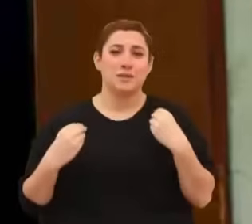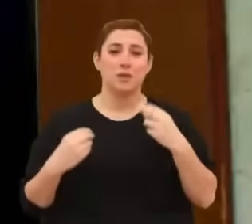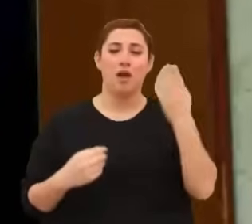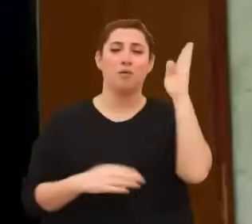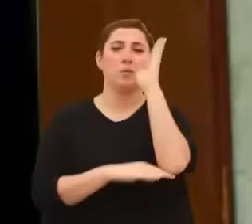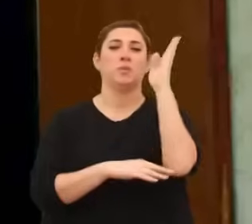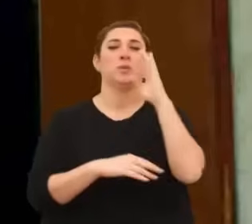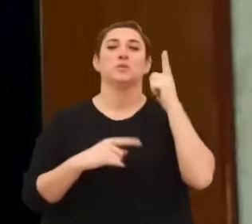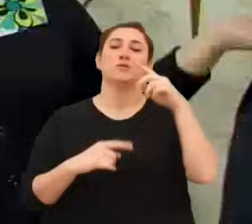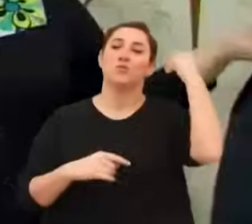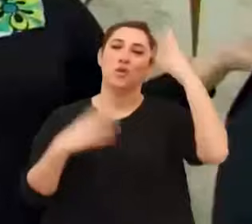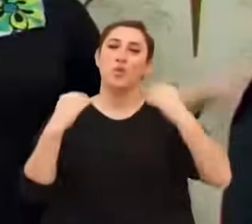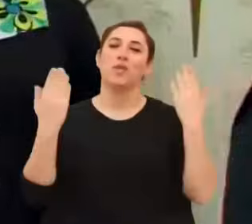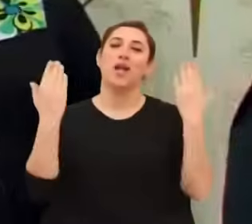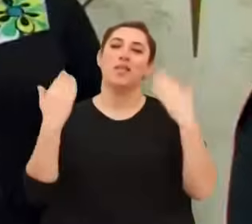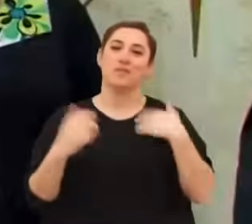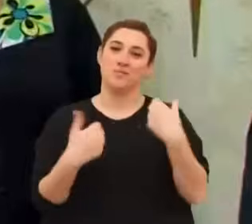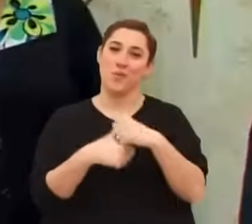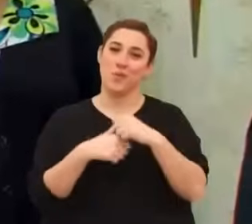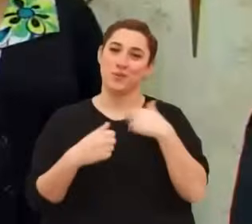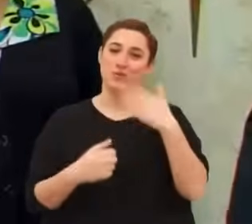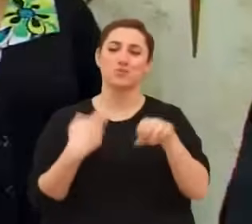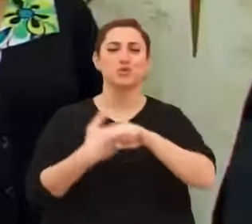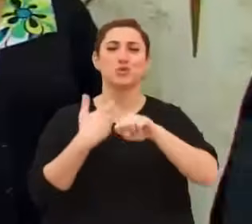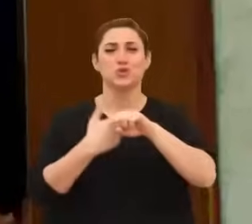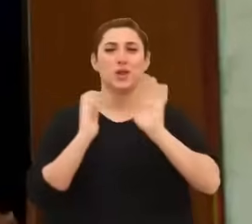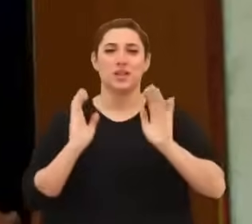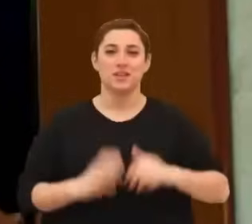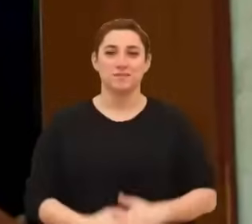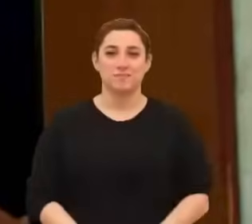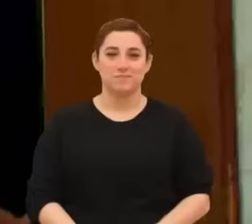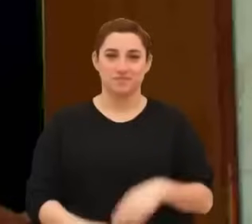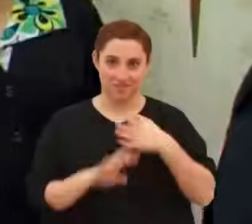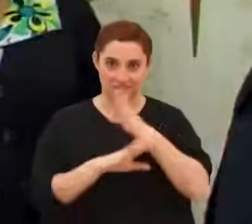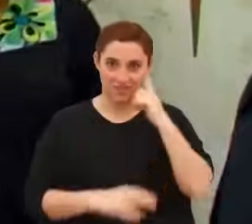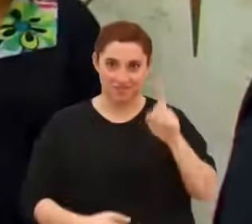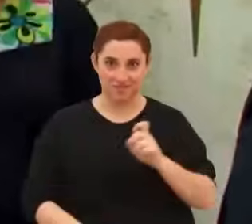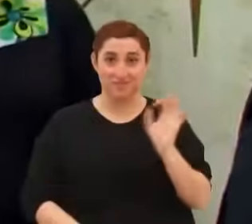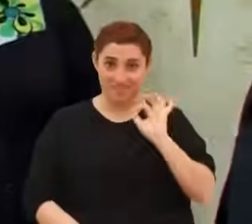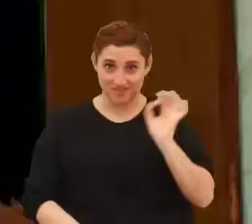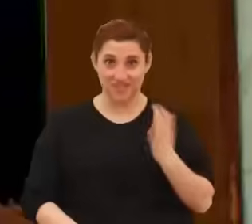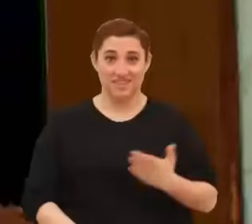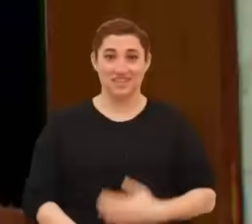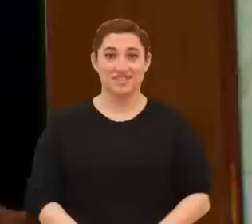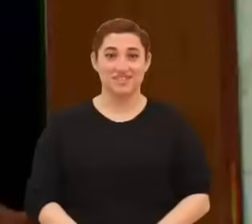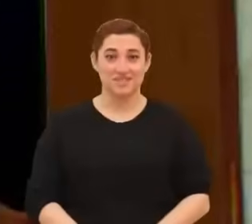endamlı bir muhtar oldu ya Rabbi. Benim kocam maşallah. Sahi mi ya? Evet.